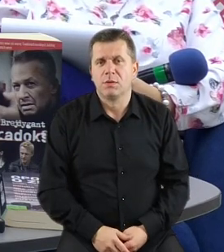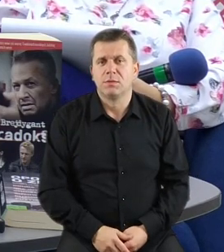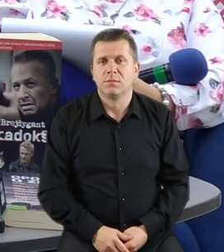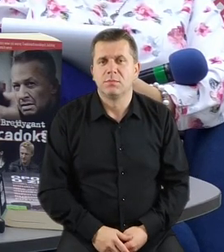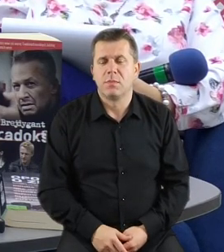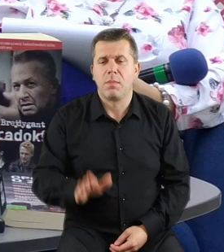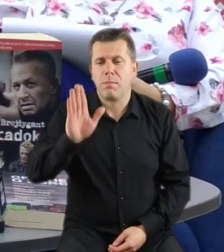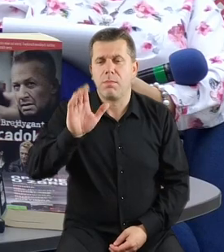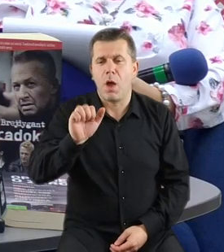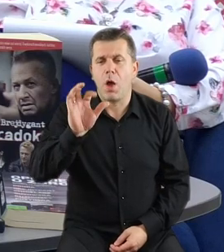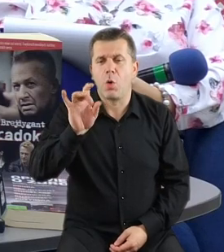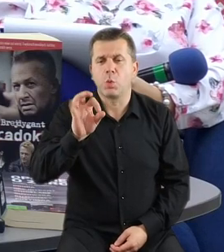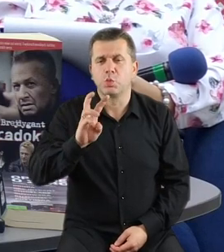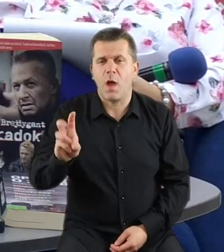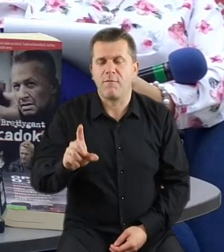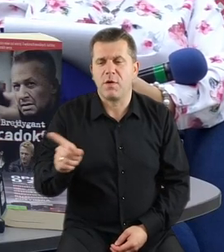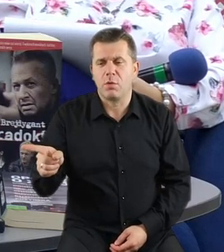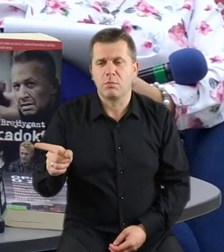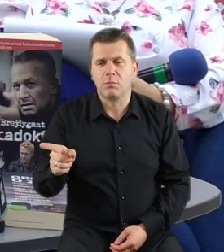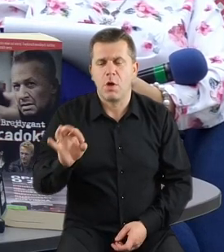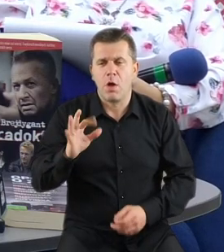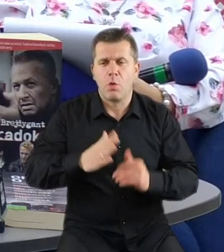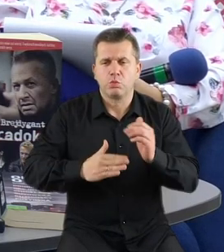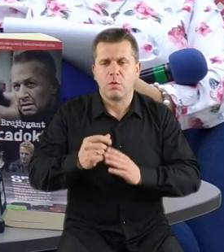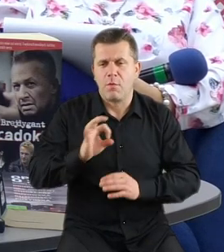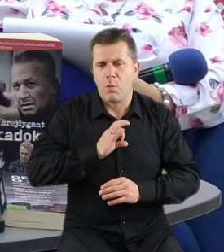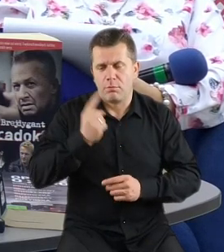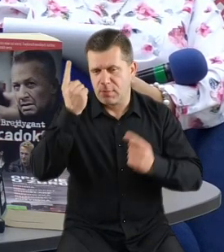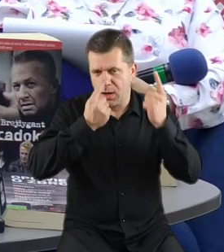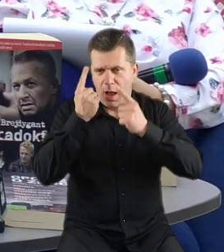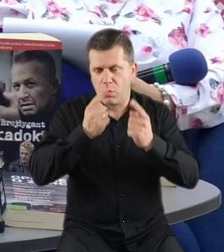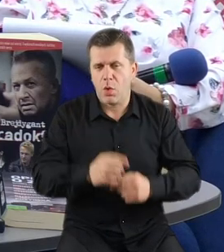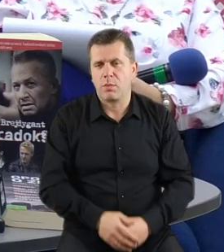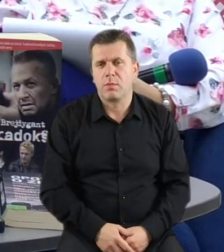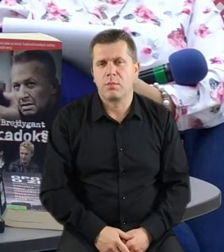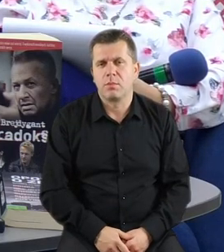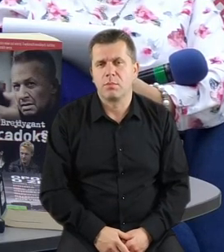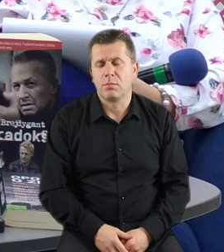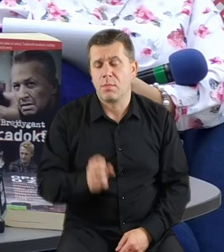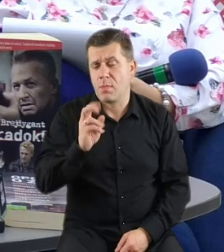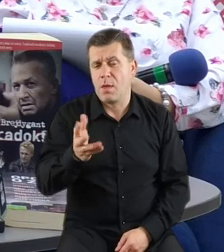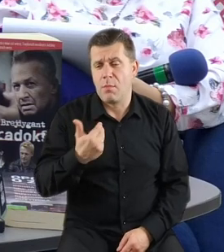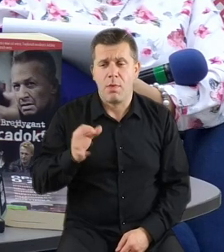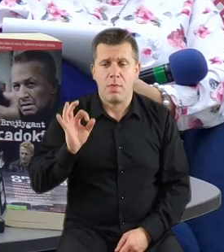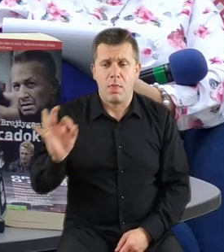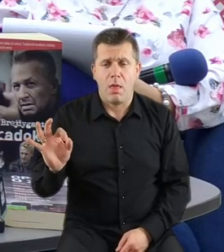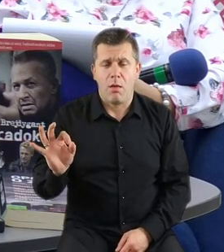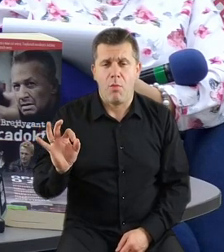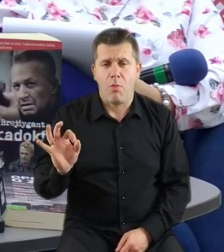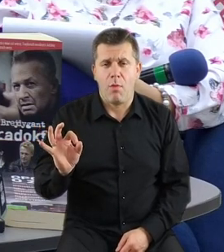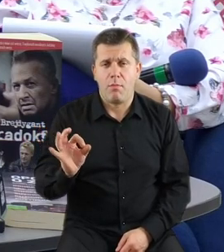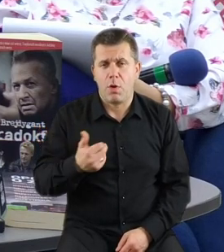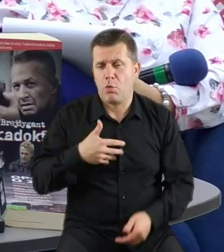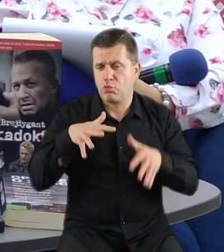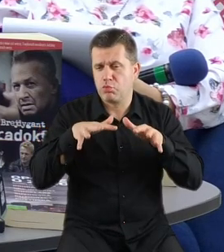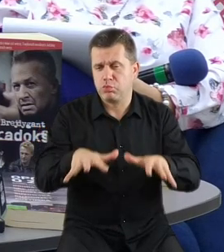to, że Bogusław ukształtował mój, że tak powiem, kanon, bo tak się złożyło, że jego, myśmy wtedy